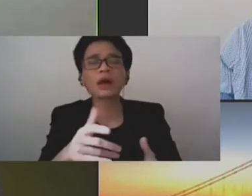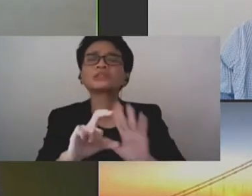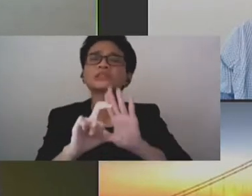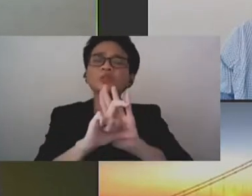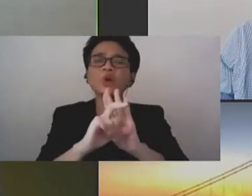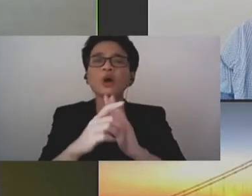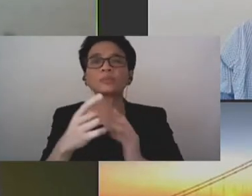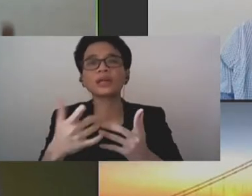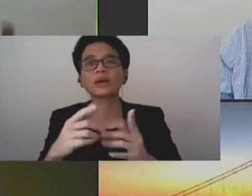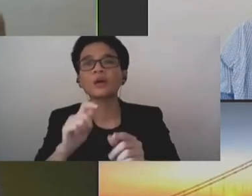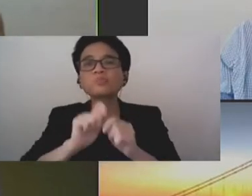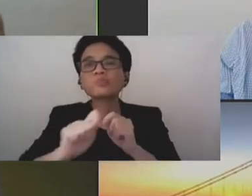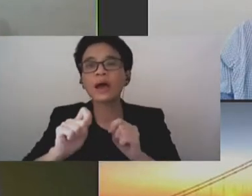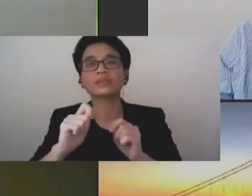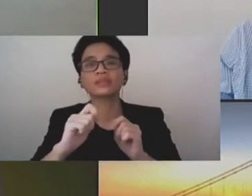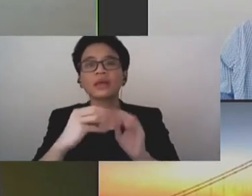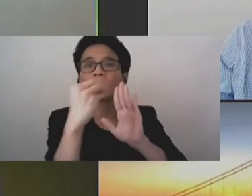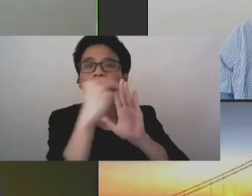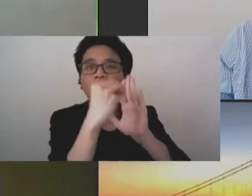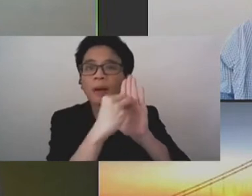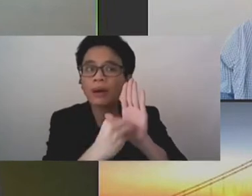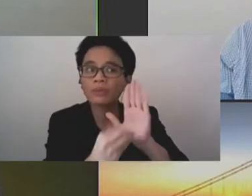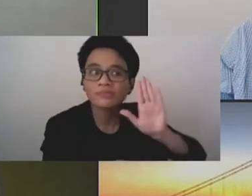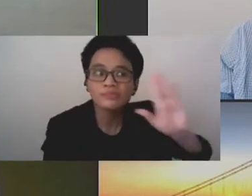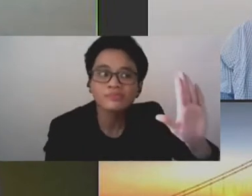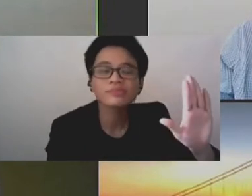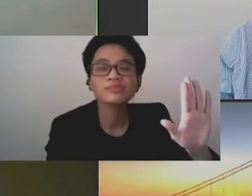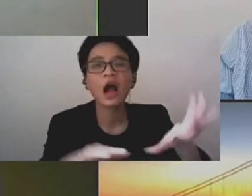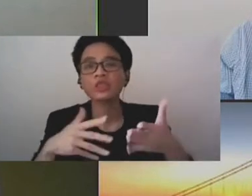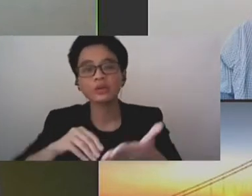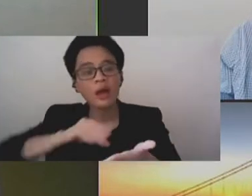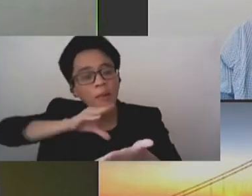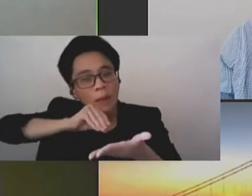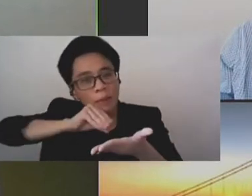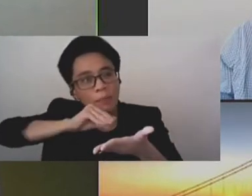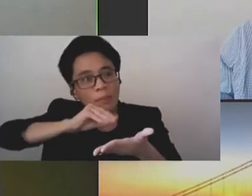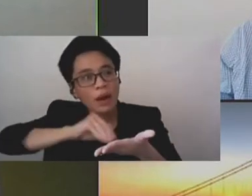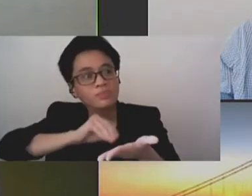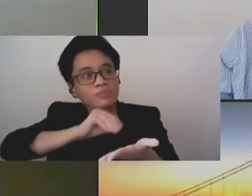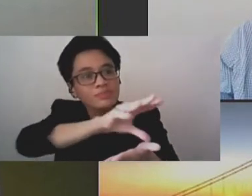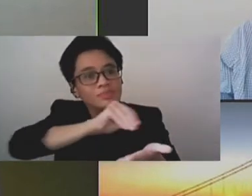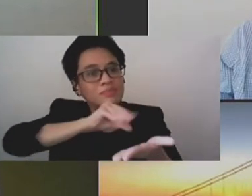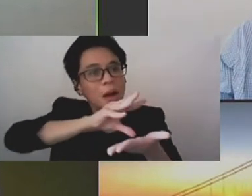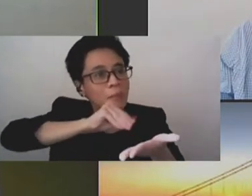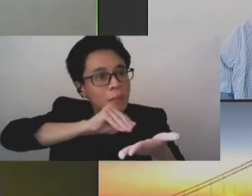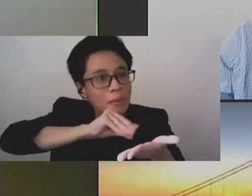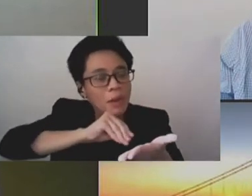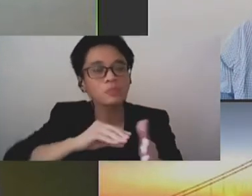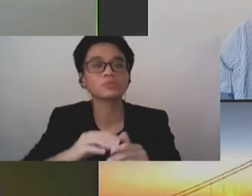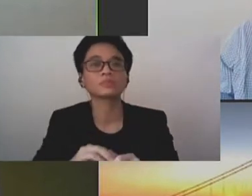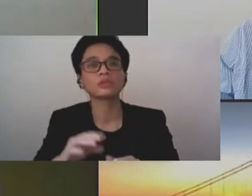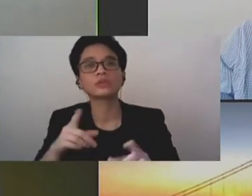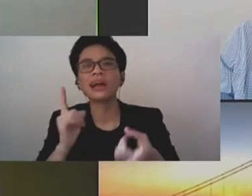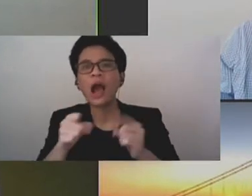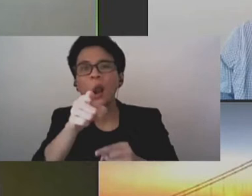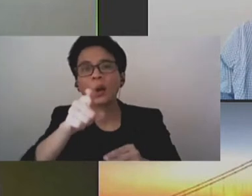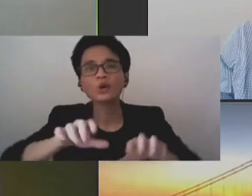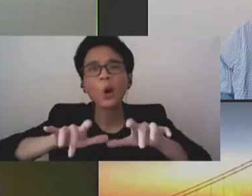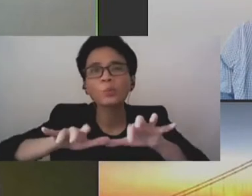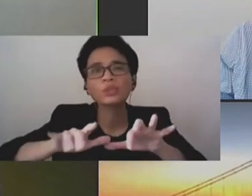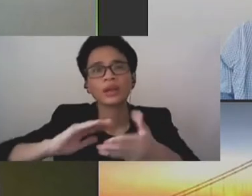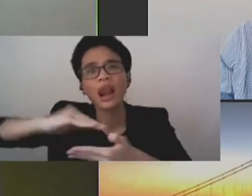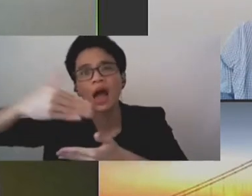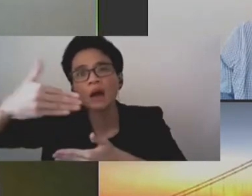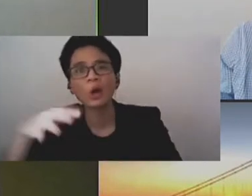presentasi, apapun itu. Jadi menggambar, misalnya bisa menggambar, kalau misalnya tidak punya komputer, tidak punya laptop, tidak